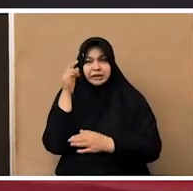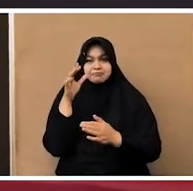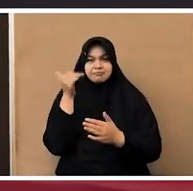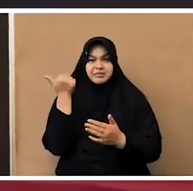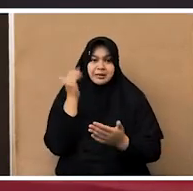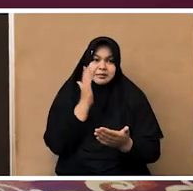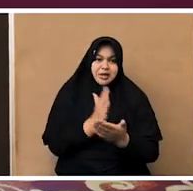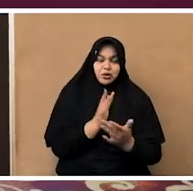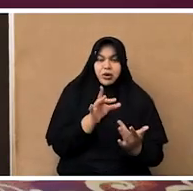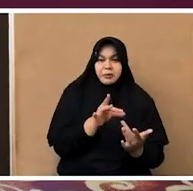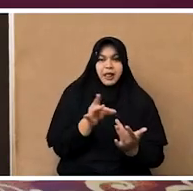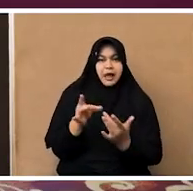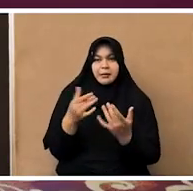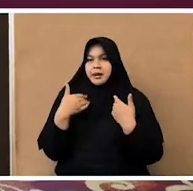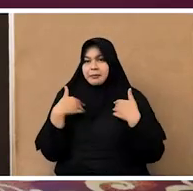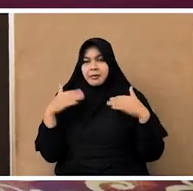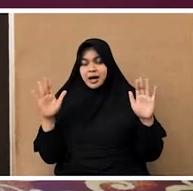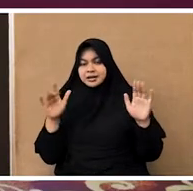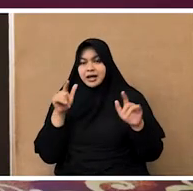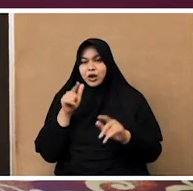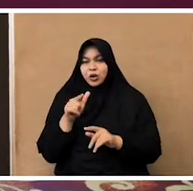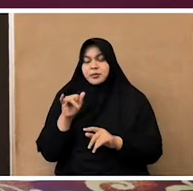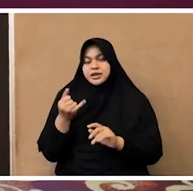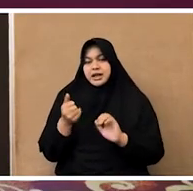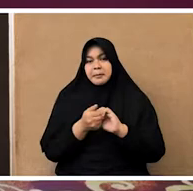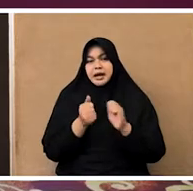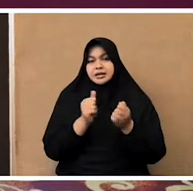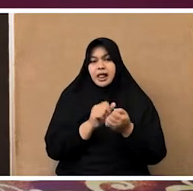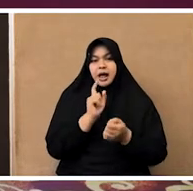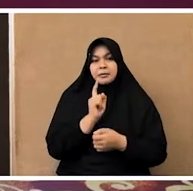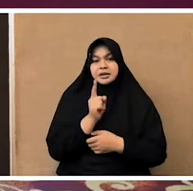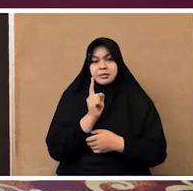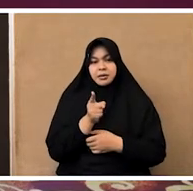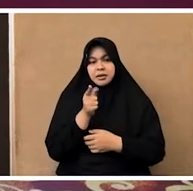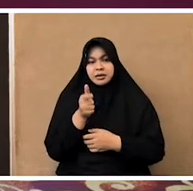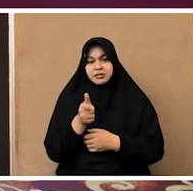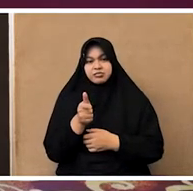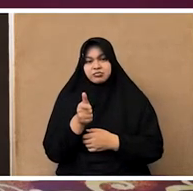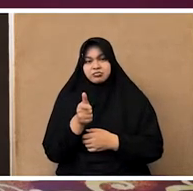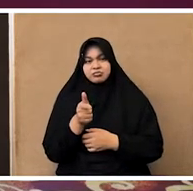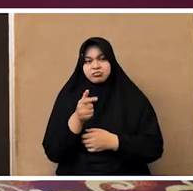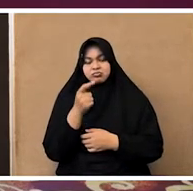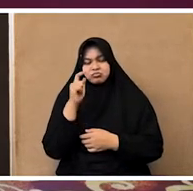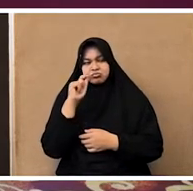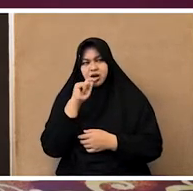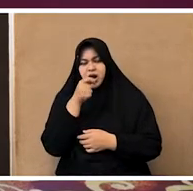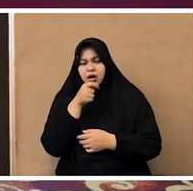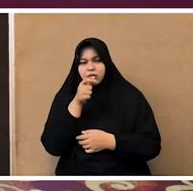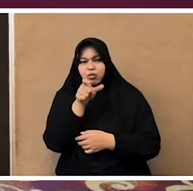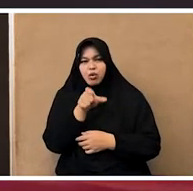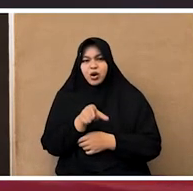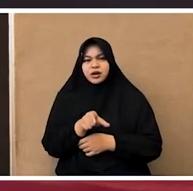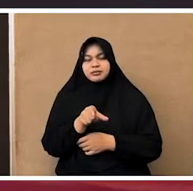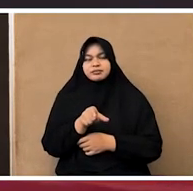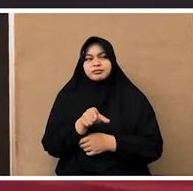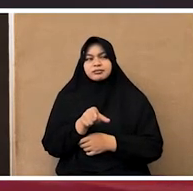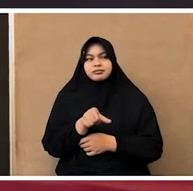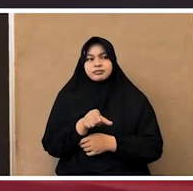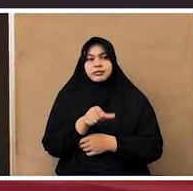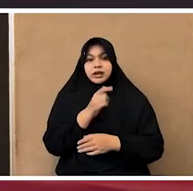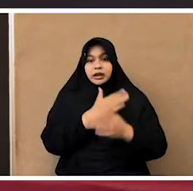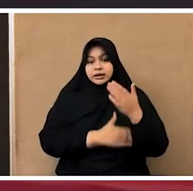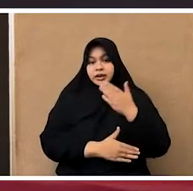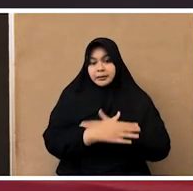bebas juga tapi ini menjadi masalah karena dia tetap menganggap orang yang Katakanlah apa ya